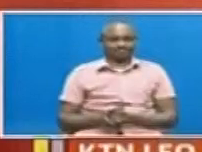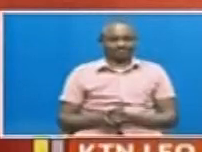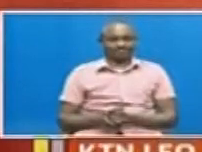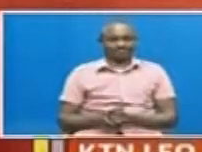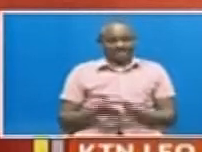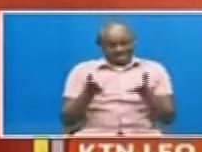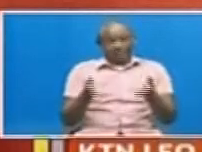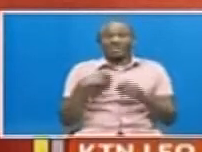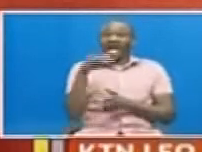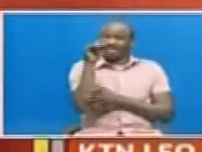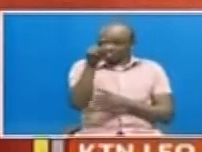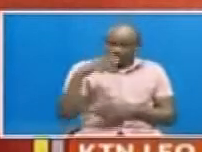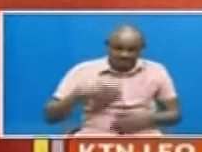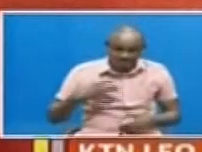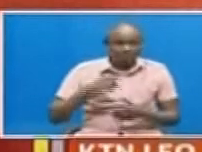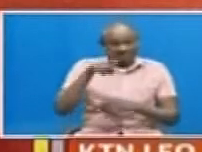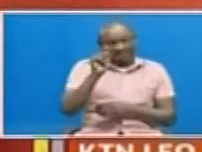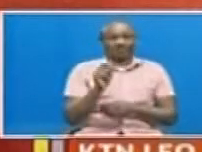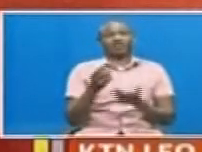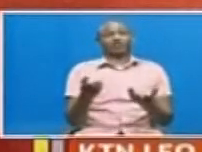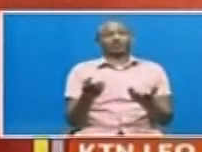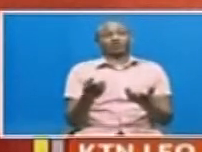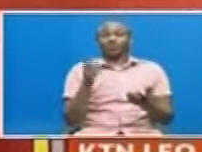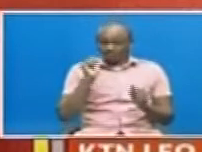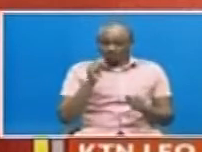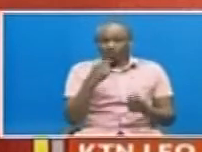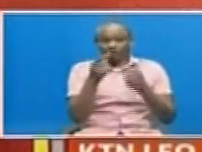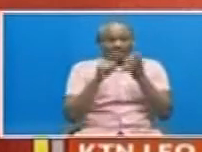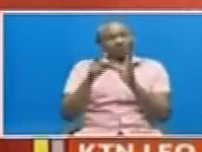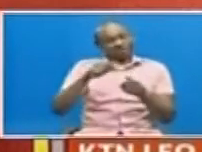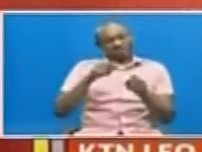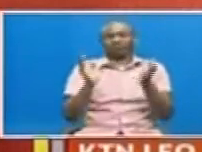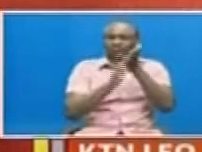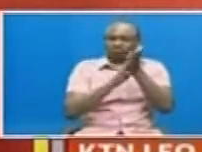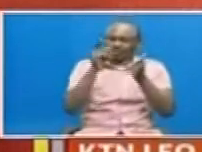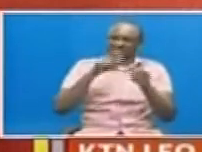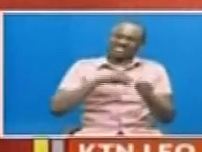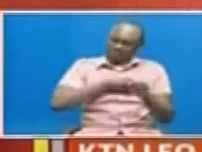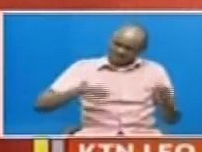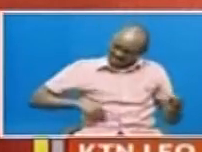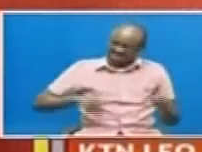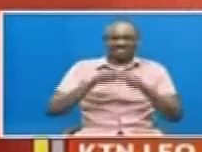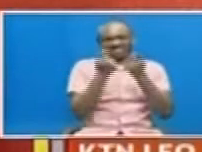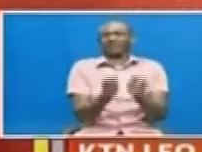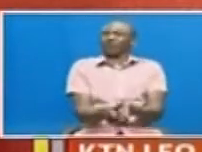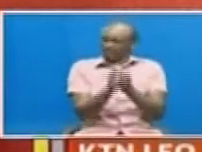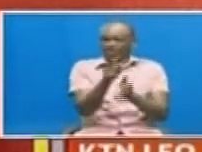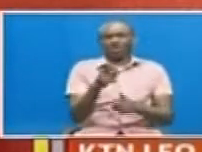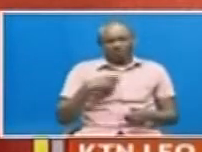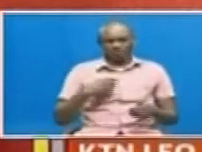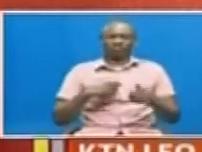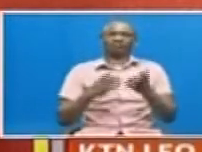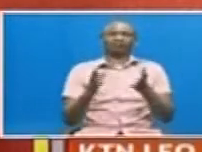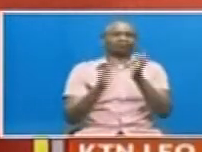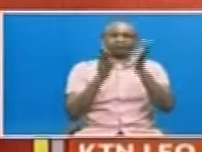Na mtu leoliza nyinyi wapenzi watazamaji, mtu tumie jumbe zenu tu kuhusiana na timu hiyo ya kina dada ambayo imetufanya vyema na kuhifadhi